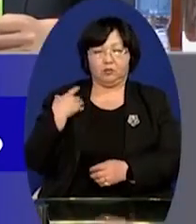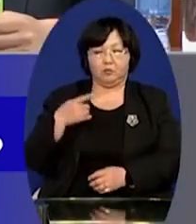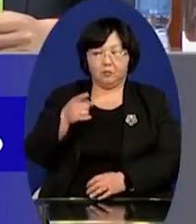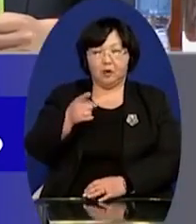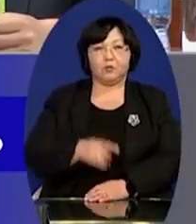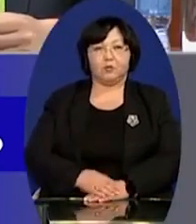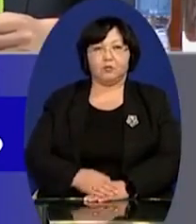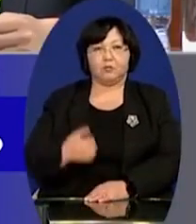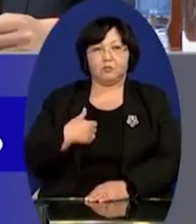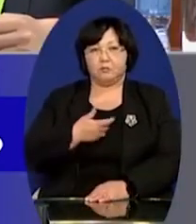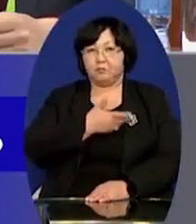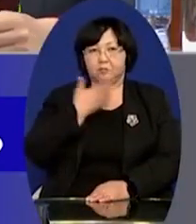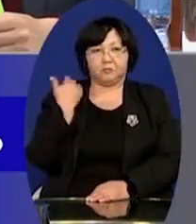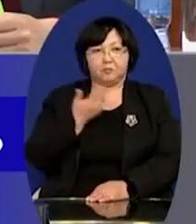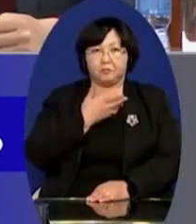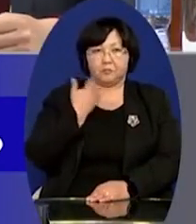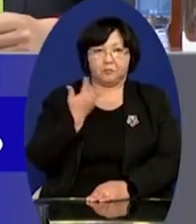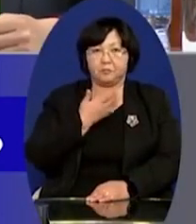Тийм байхгүй.